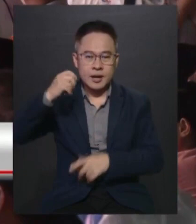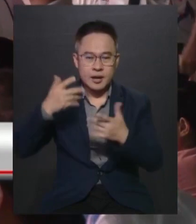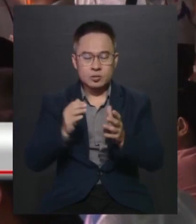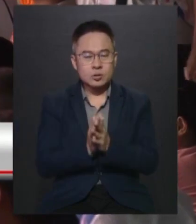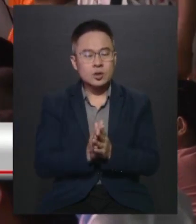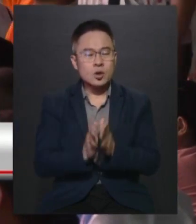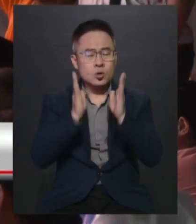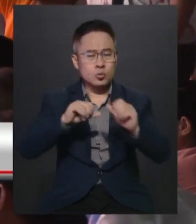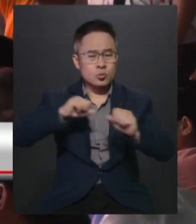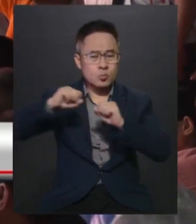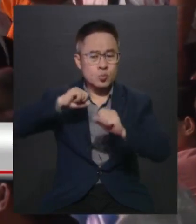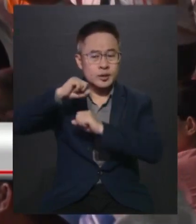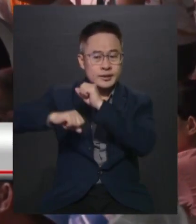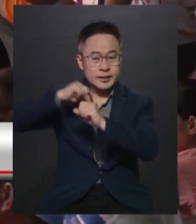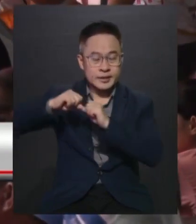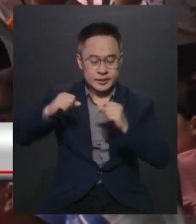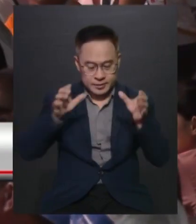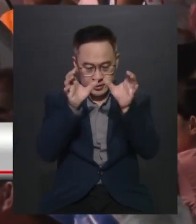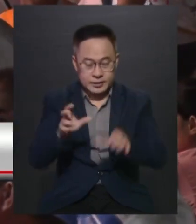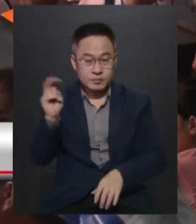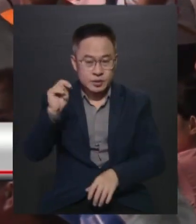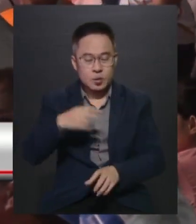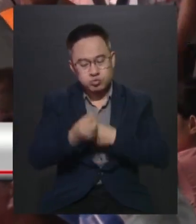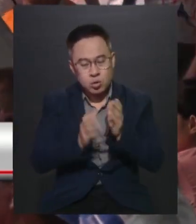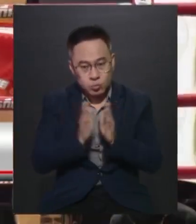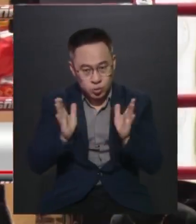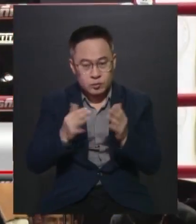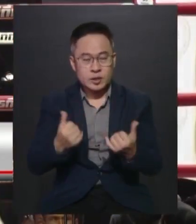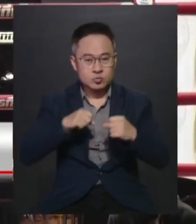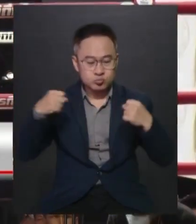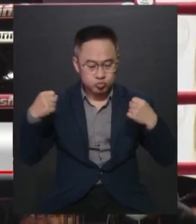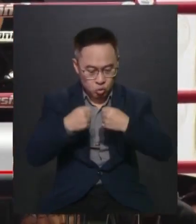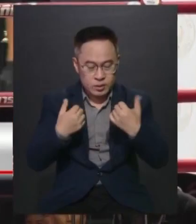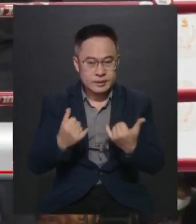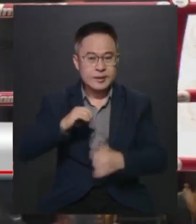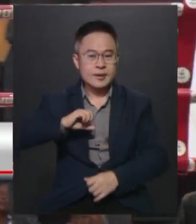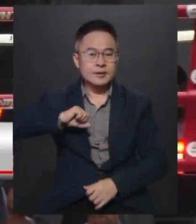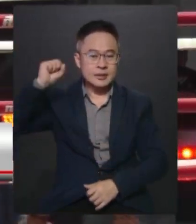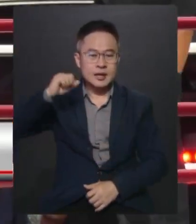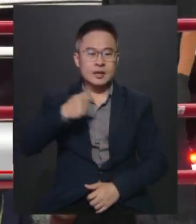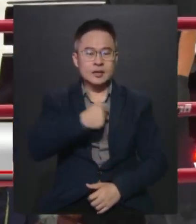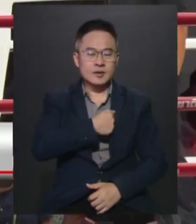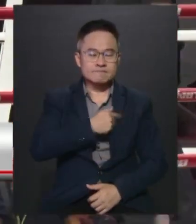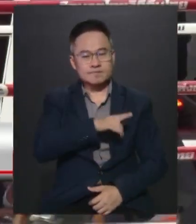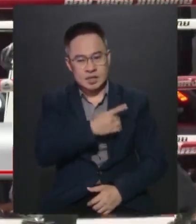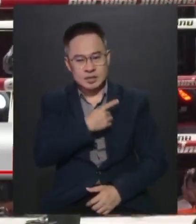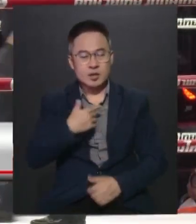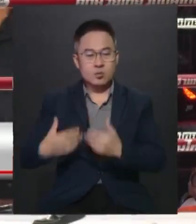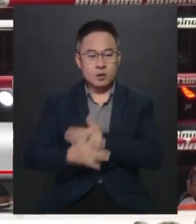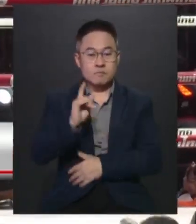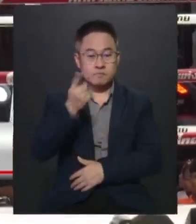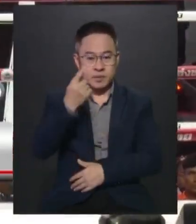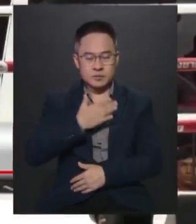OR Thailand กลางปีในครั้งนี้ครับที่จัดเวทีนี้ขึ้นมาเพราะการชนะครั้งนี้ถือว่าเป็นเวทีแจ้งเกิดสำหรับตัวเขาเองครับ